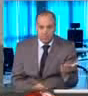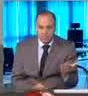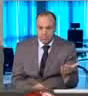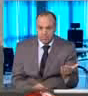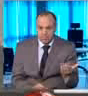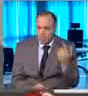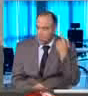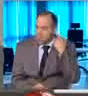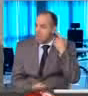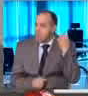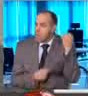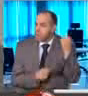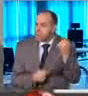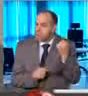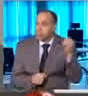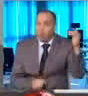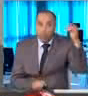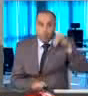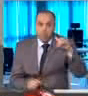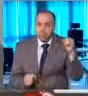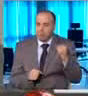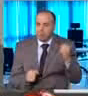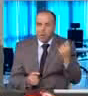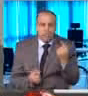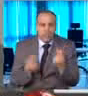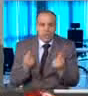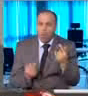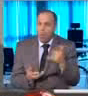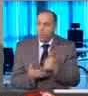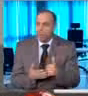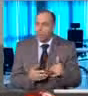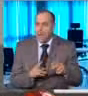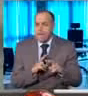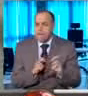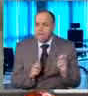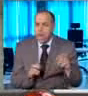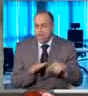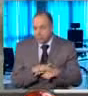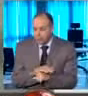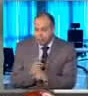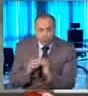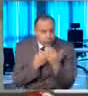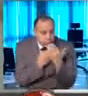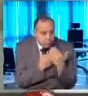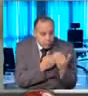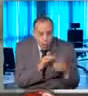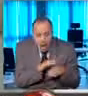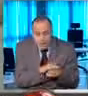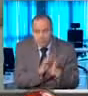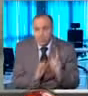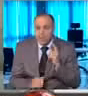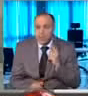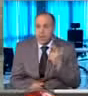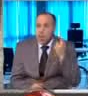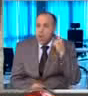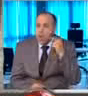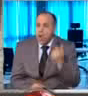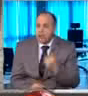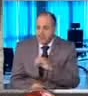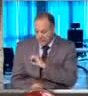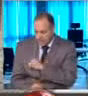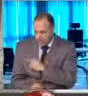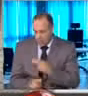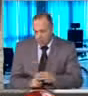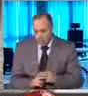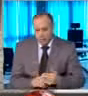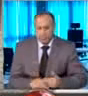أصوات التفجيرات والضربات الجوية خرج المئات من المدينة باحثين عن أماكن أكثر أمنا، محملين بآلام طالت